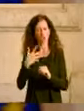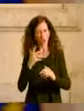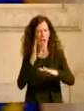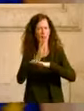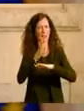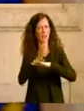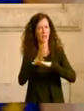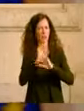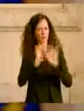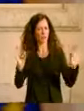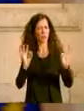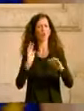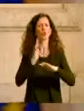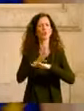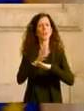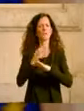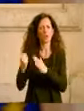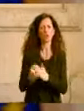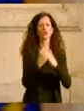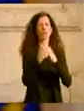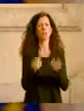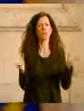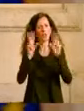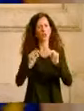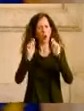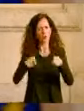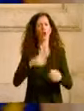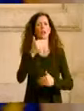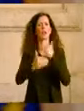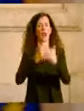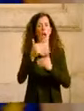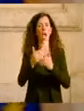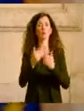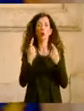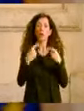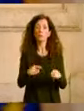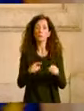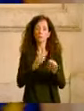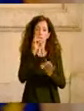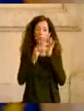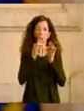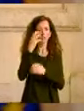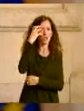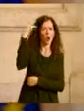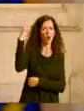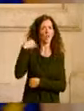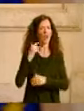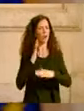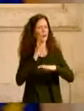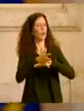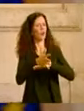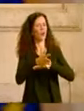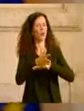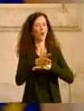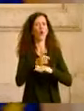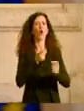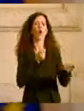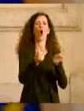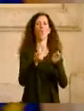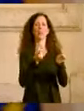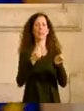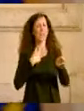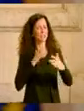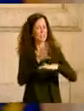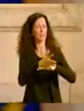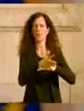di sostegno e di rilancio. Questo non significa che lo Stato deve intromettersi nella governance, ma sicuramente anche solo